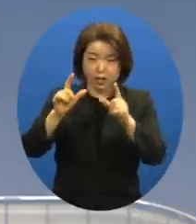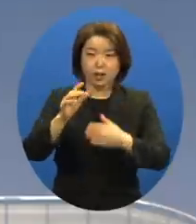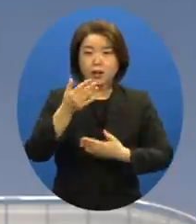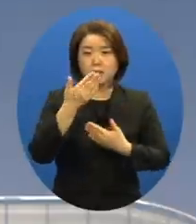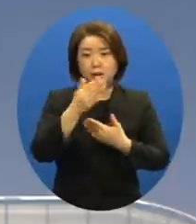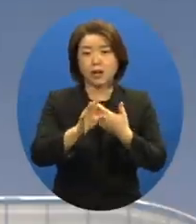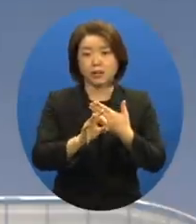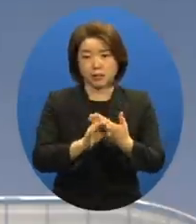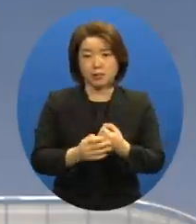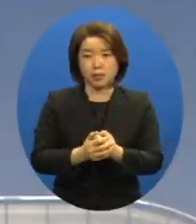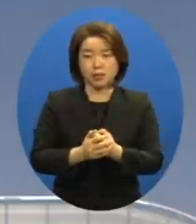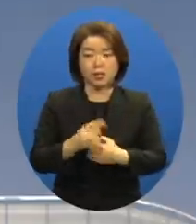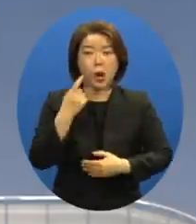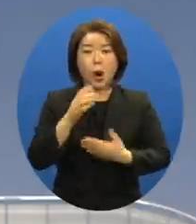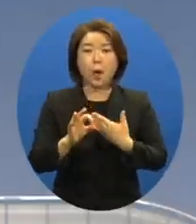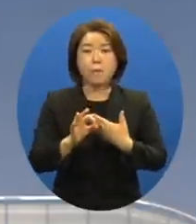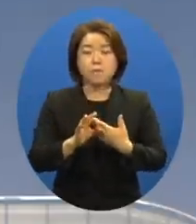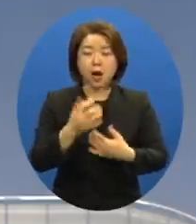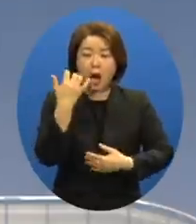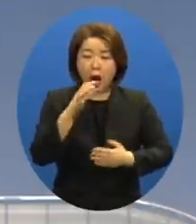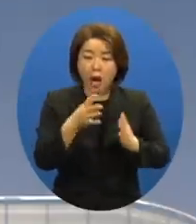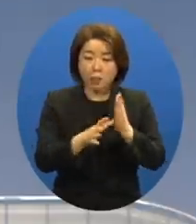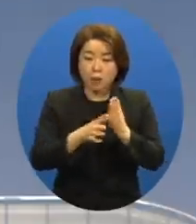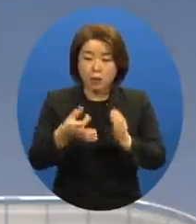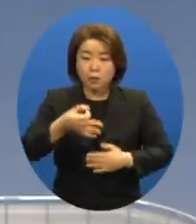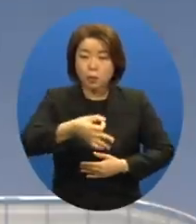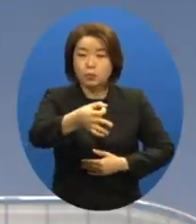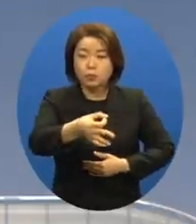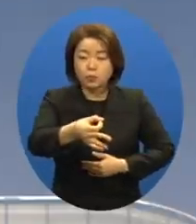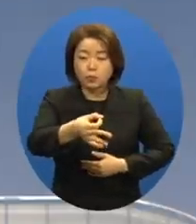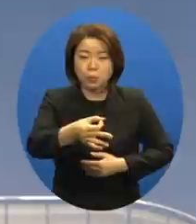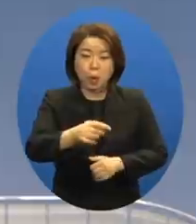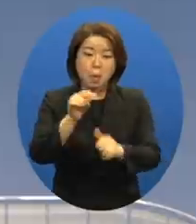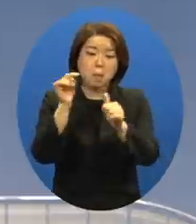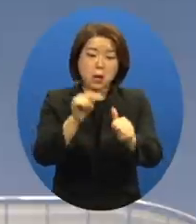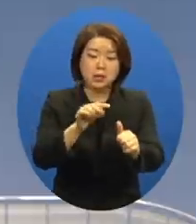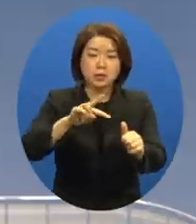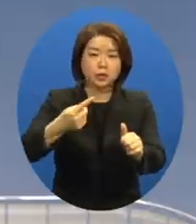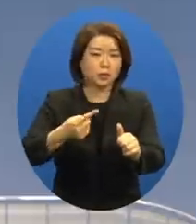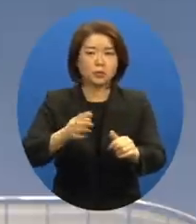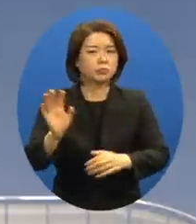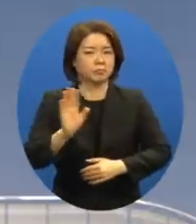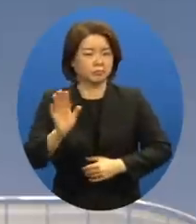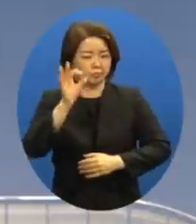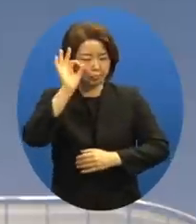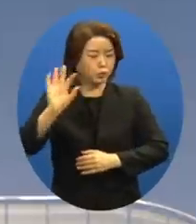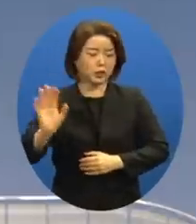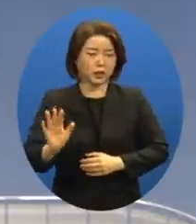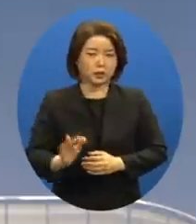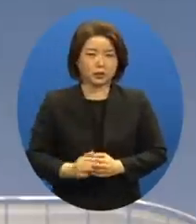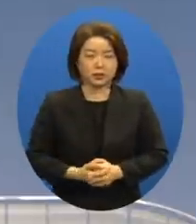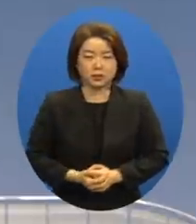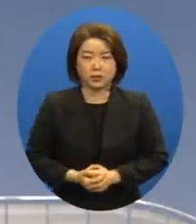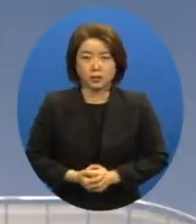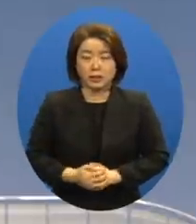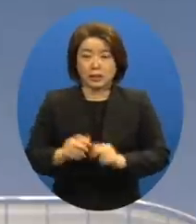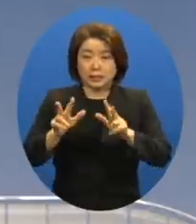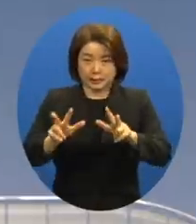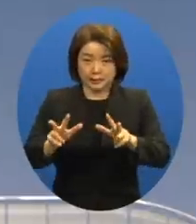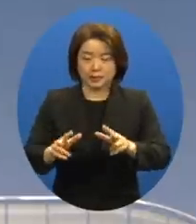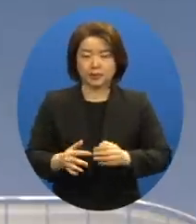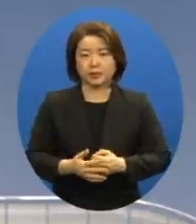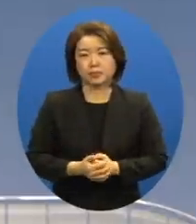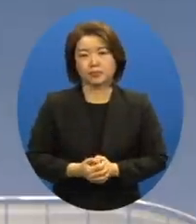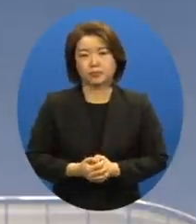아마 엄나무를 돈을 주고 보라고 해도 안 볼 겁니다 여러분 지금 현재